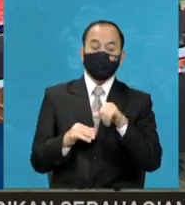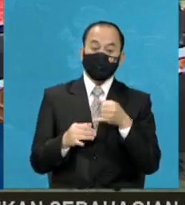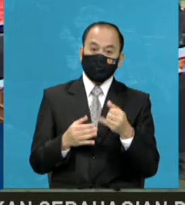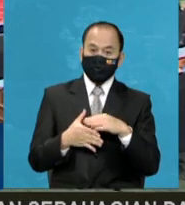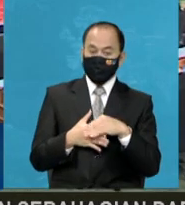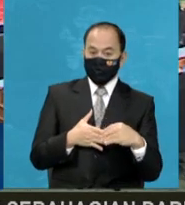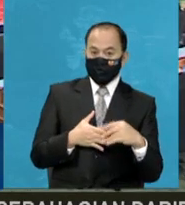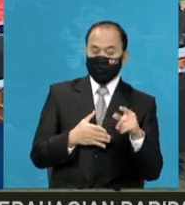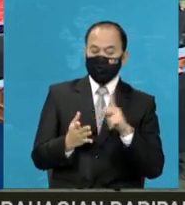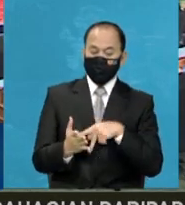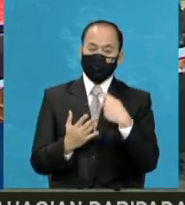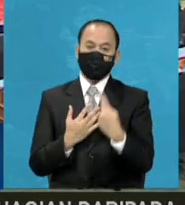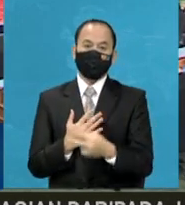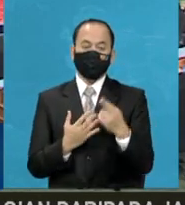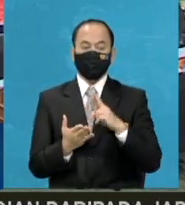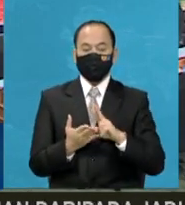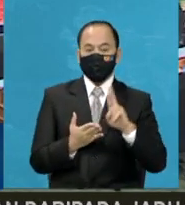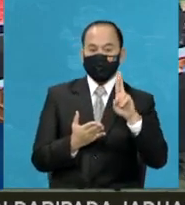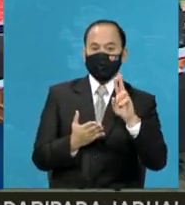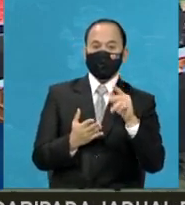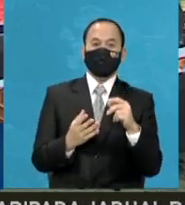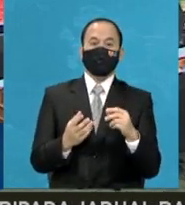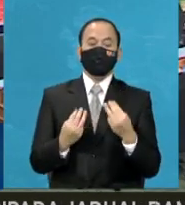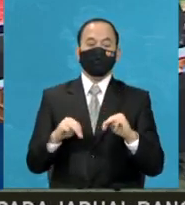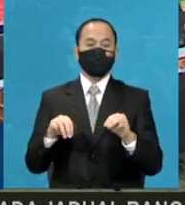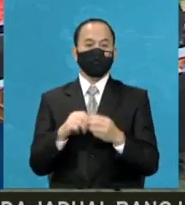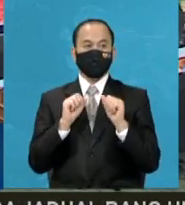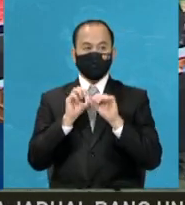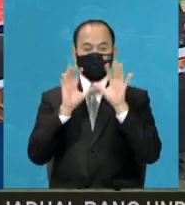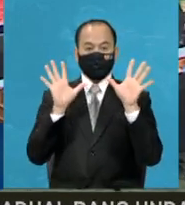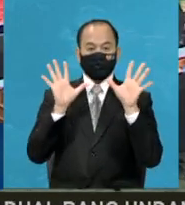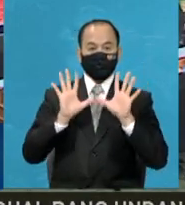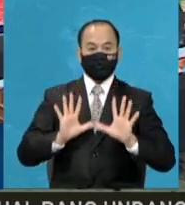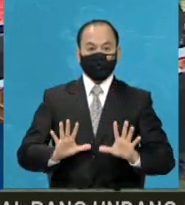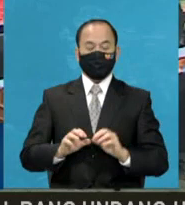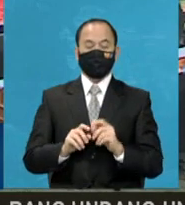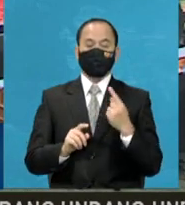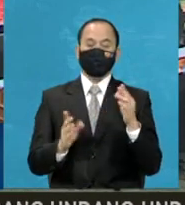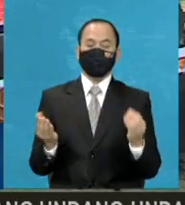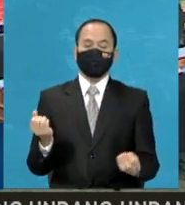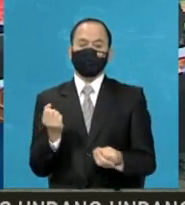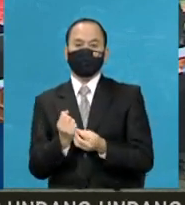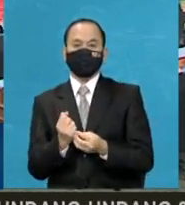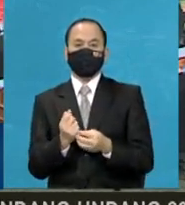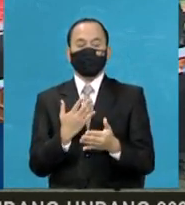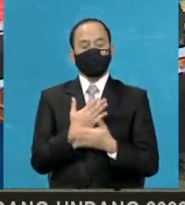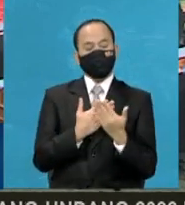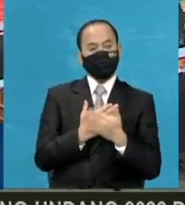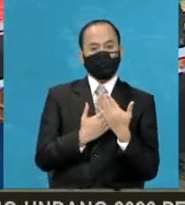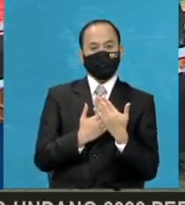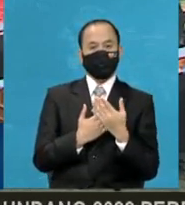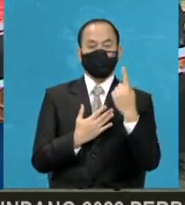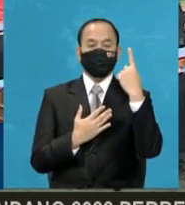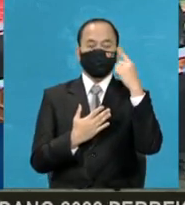bagi program mendeskripsikan masyarakat Cemerlang termasuk penambah baik dan besar anda dan kemudahan m-plan pindahkan